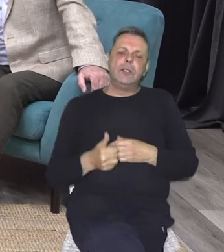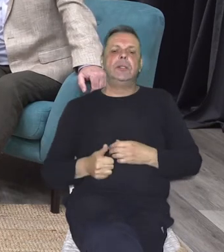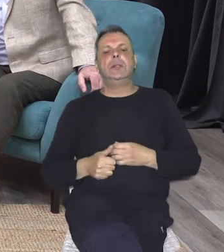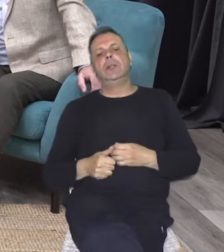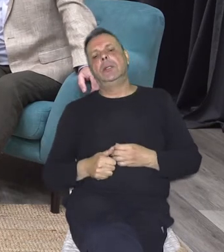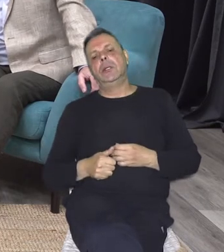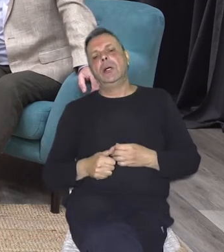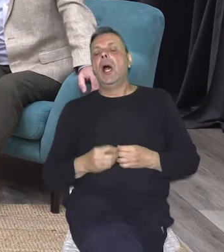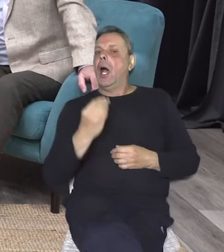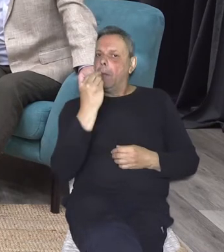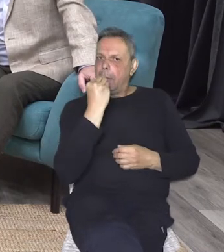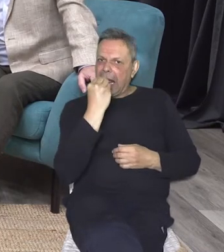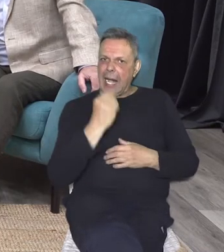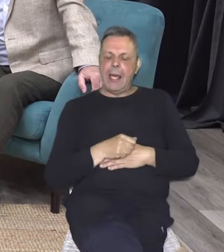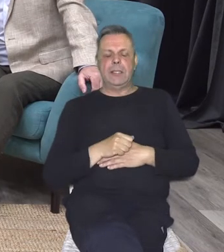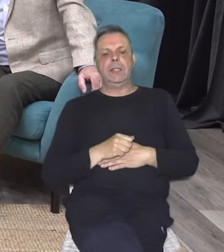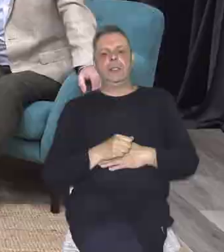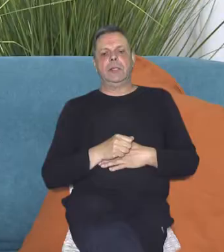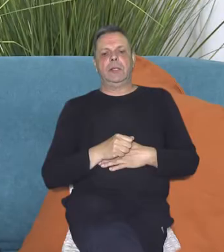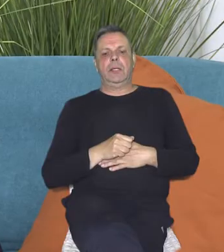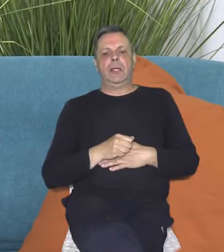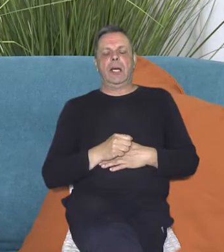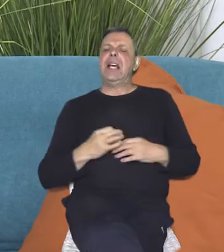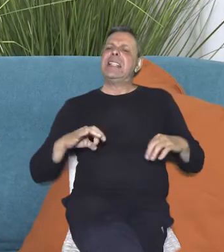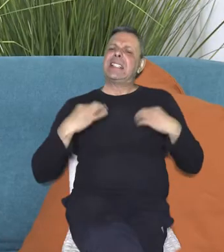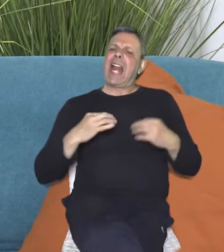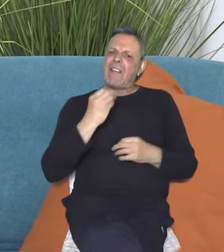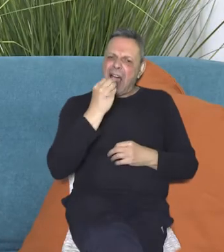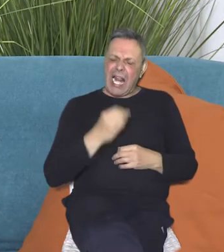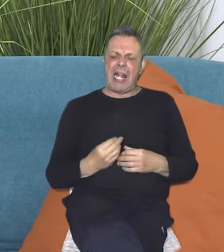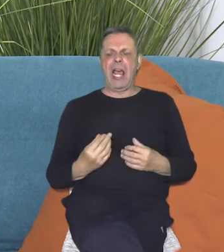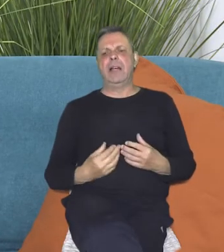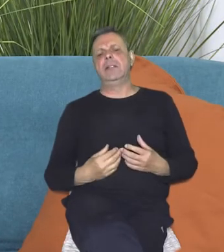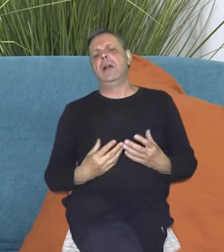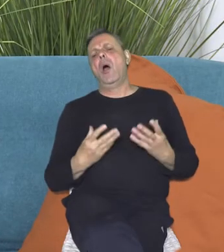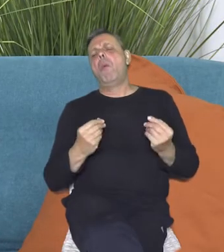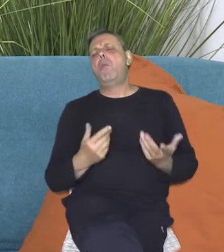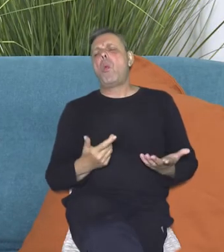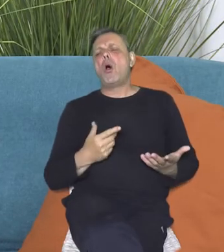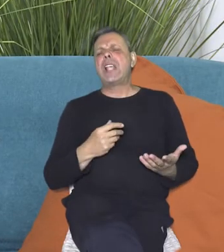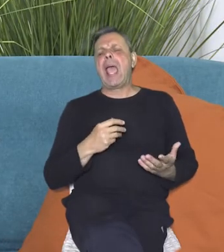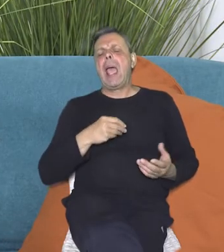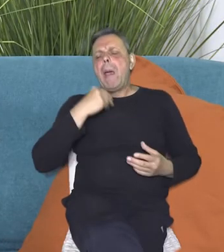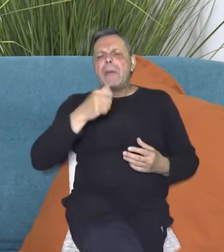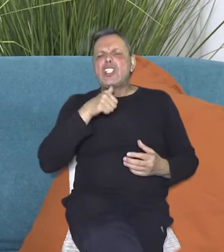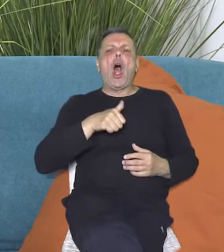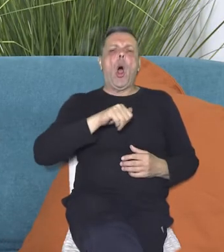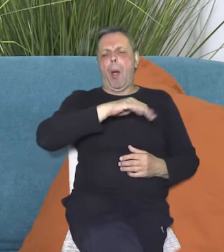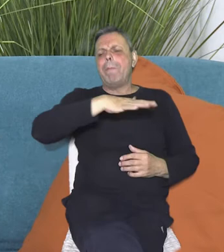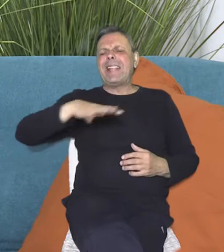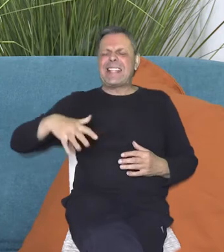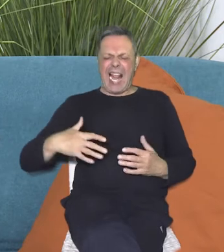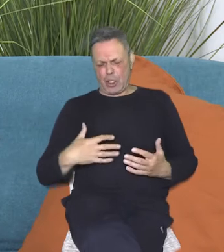nekako mi to zovemo, je prehrana. Znači, zdrava hrana, jako puno se sad priča o mediteranskoj prehrani.